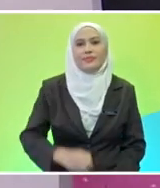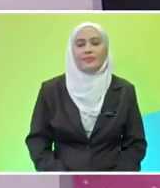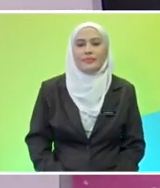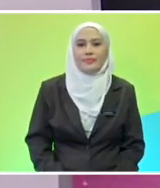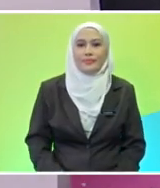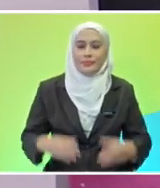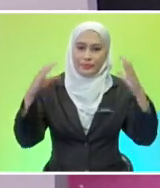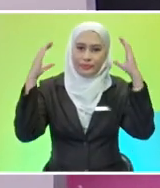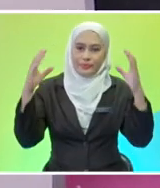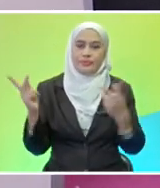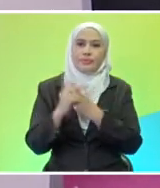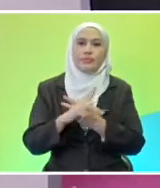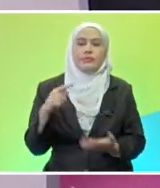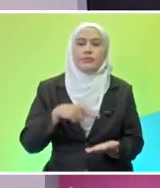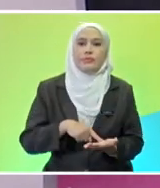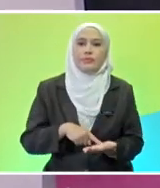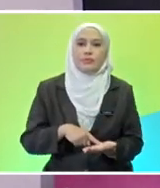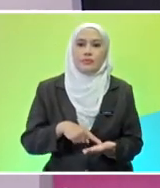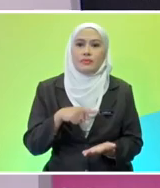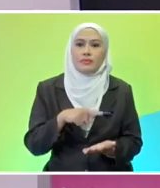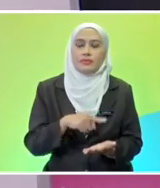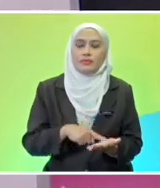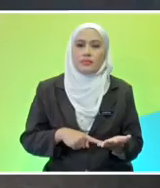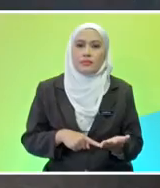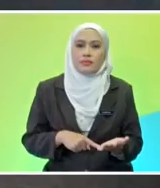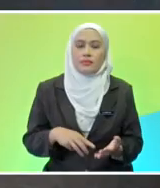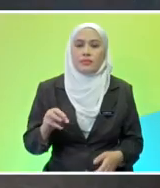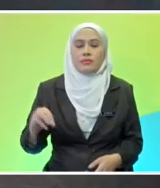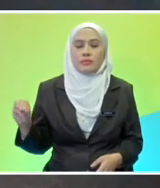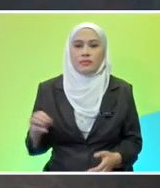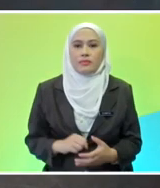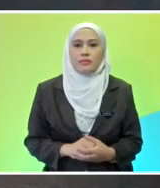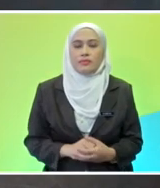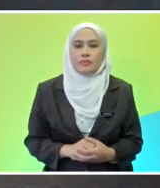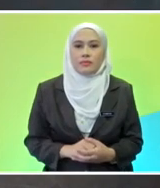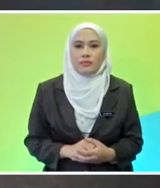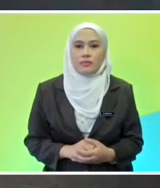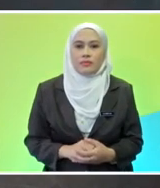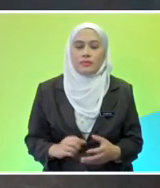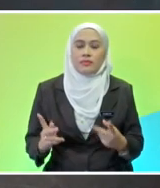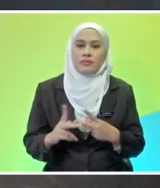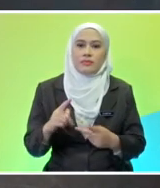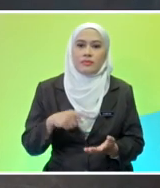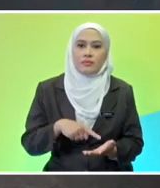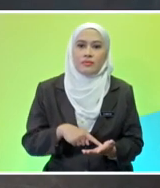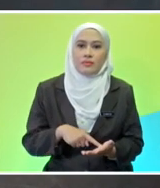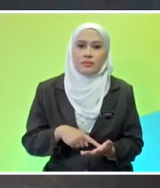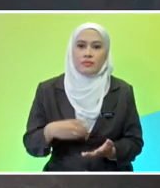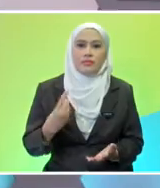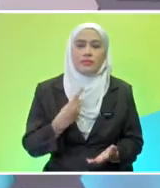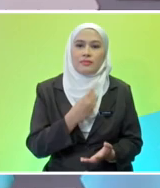Cikgu, kali ini pula Cikgu nak kongsikan apa dengan murid Cikgu? Kali ini kita nak melaksanakan satu